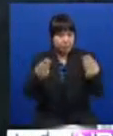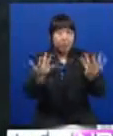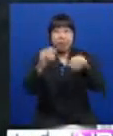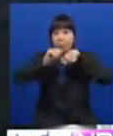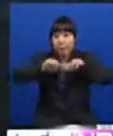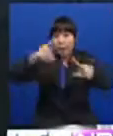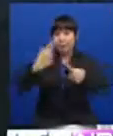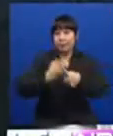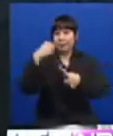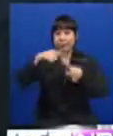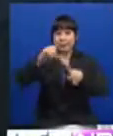22ตุลาคมนี้